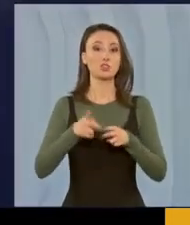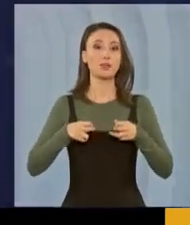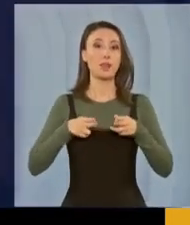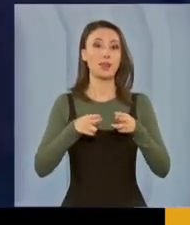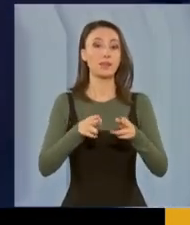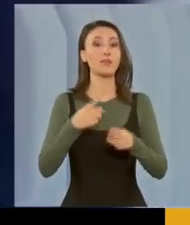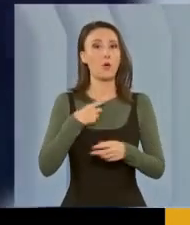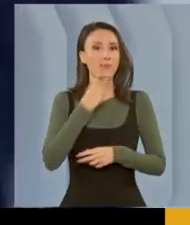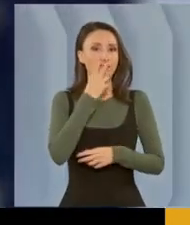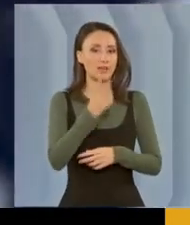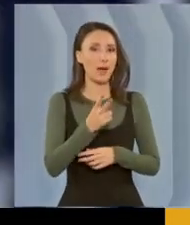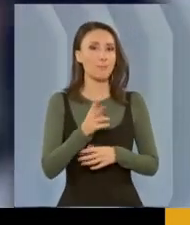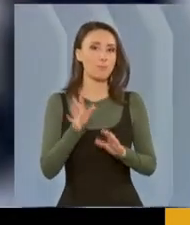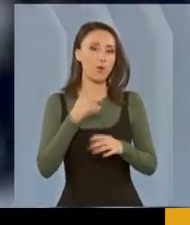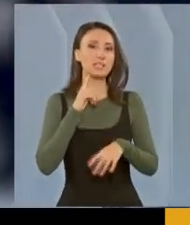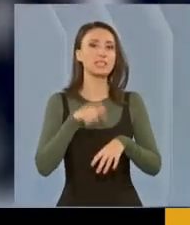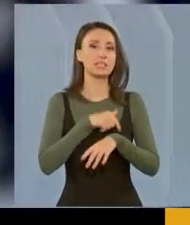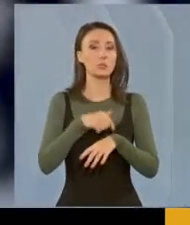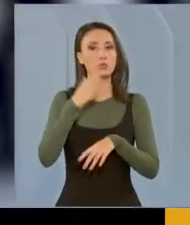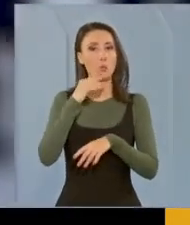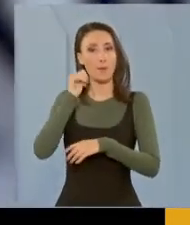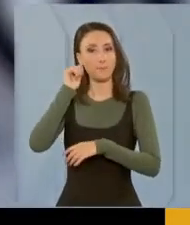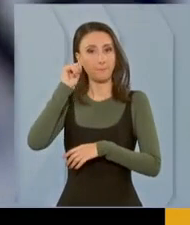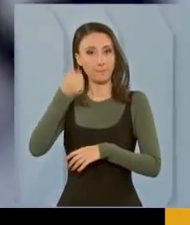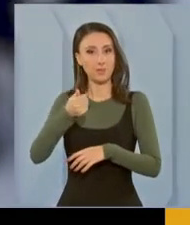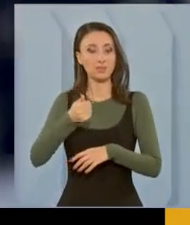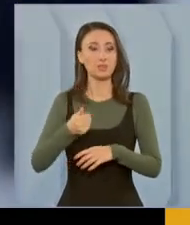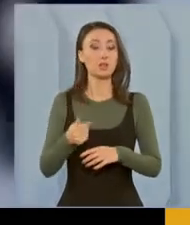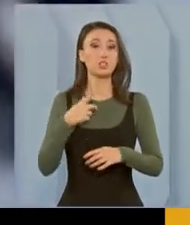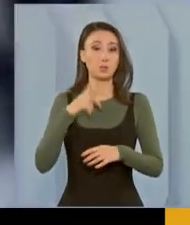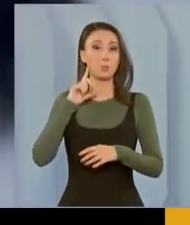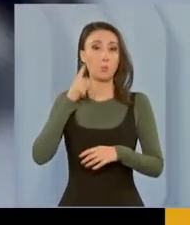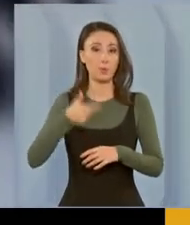linii, vom vedea probabil în cursul zilei de mâine și cu atât mai mult